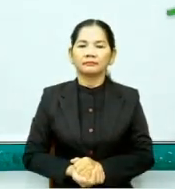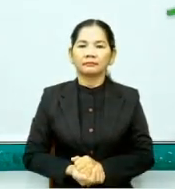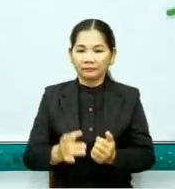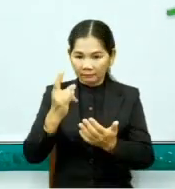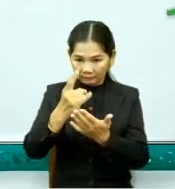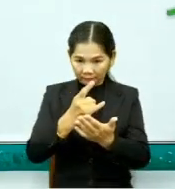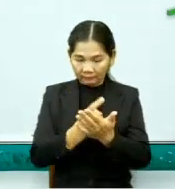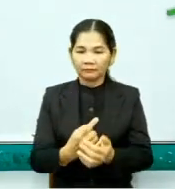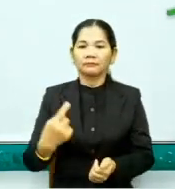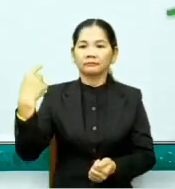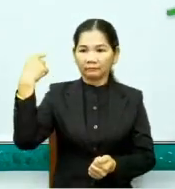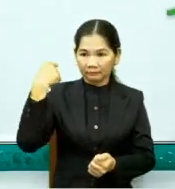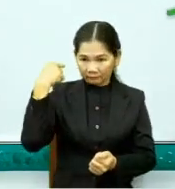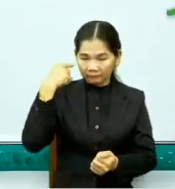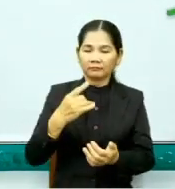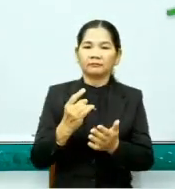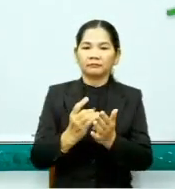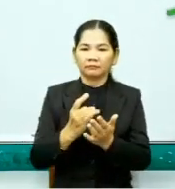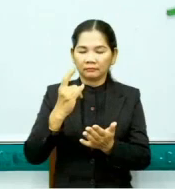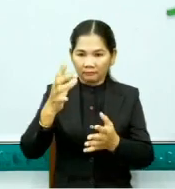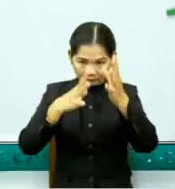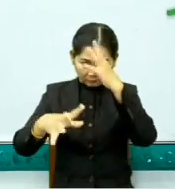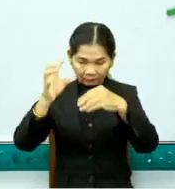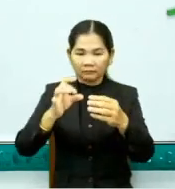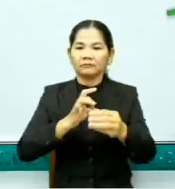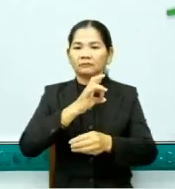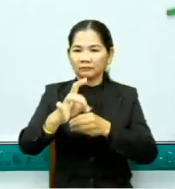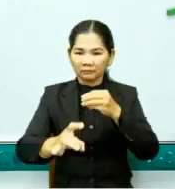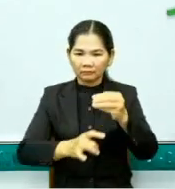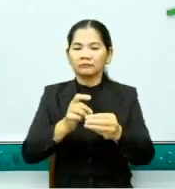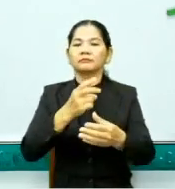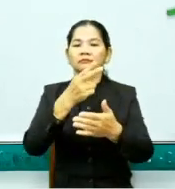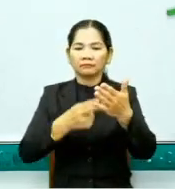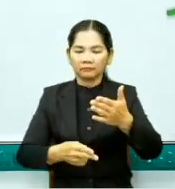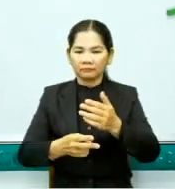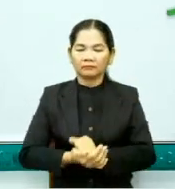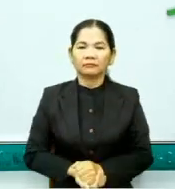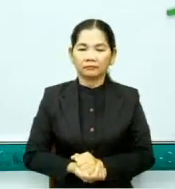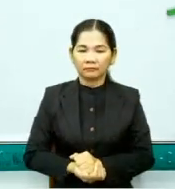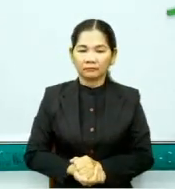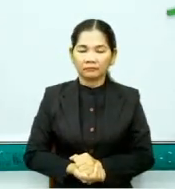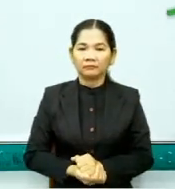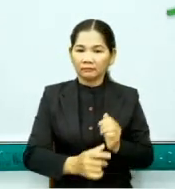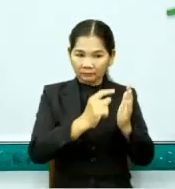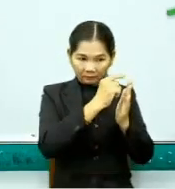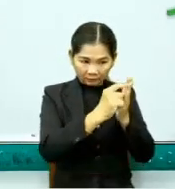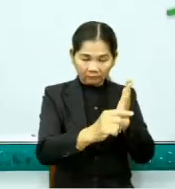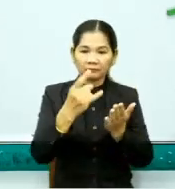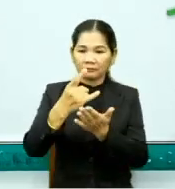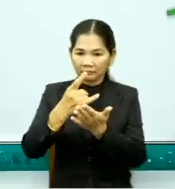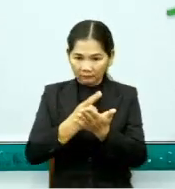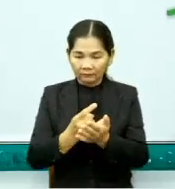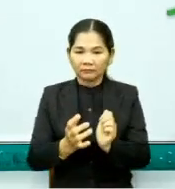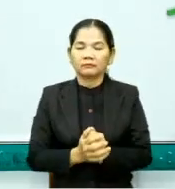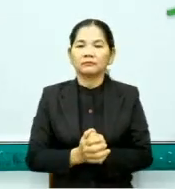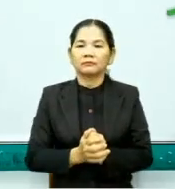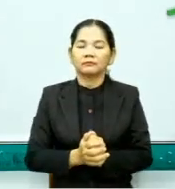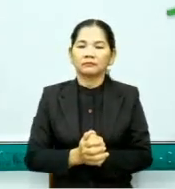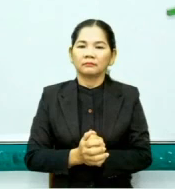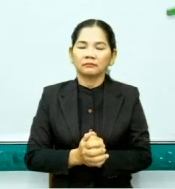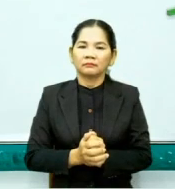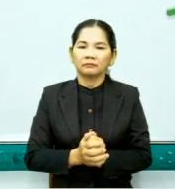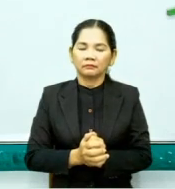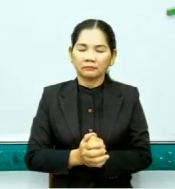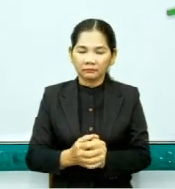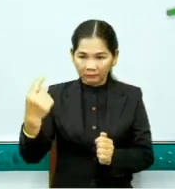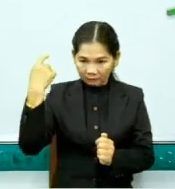mê riêng dương mà sợ mến dương riêng âm phí ở vầy chà chùm nón chương mê riêng là con chà ta chùm nón chương mê riêng